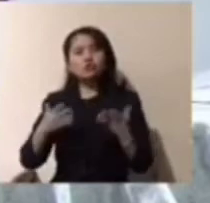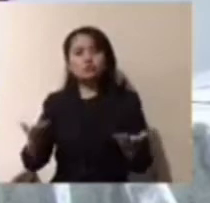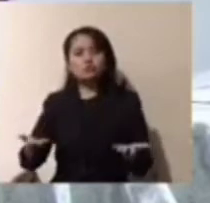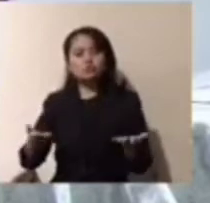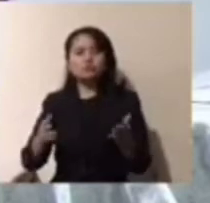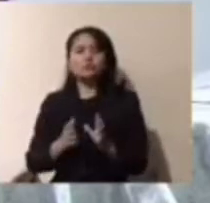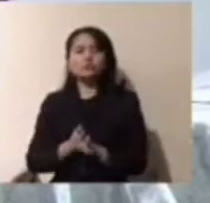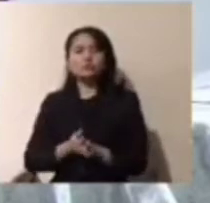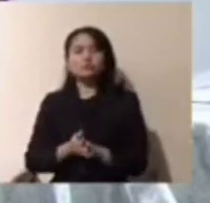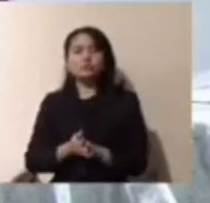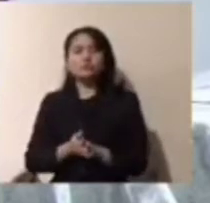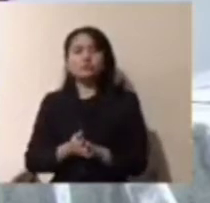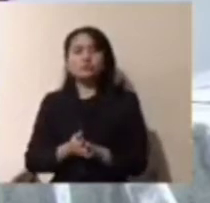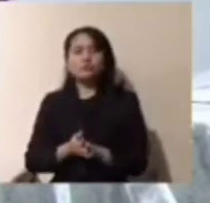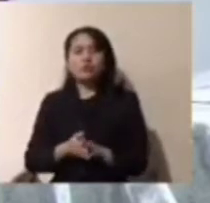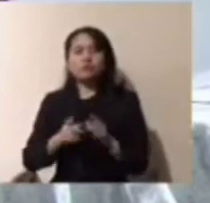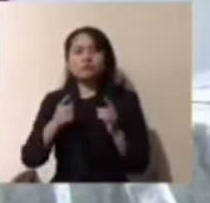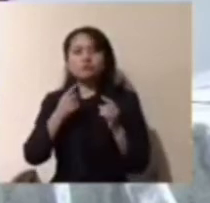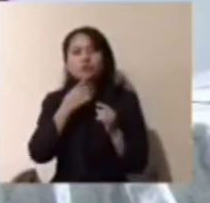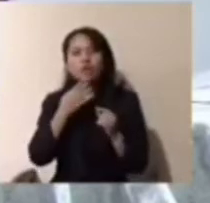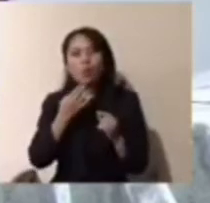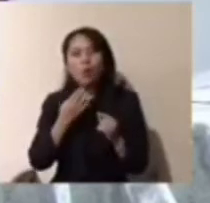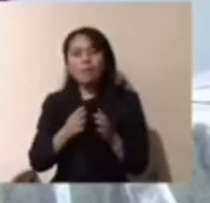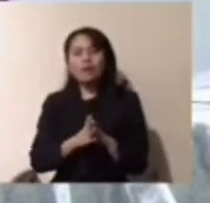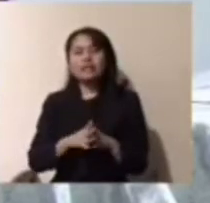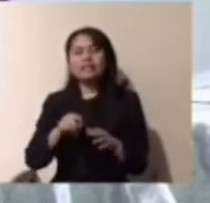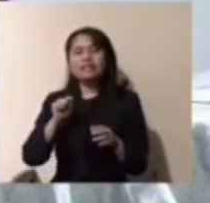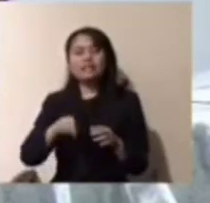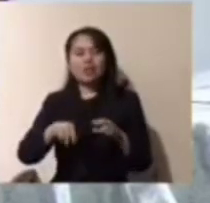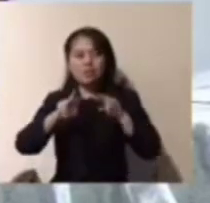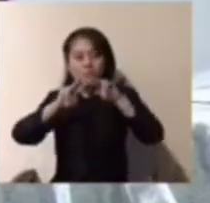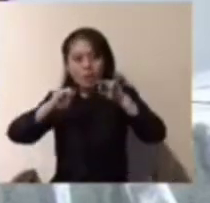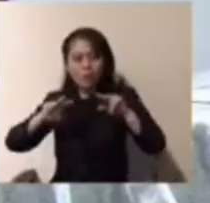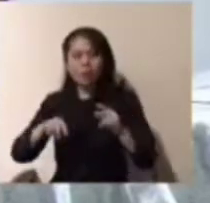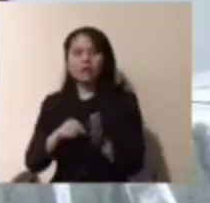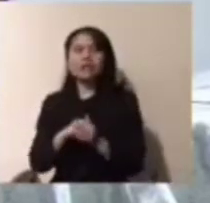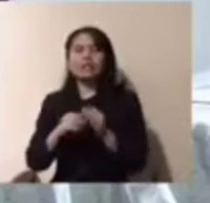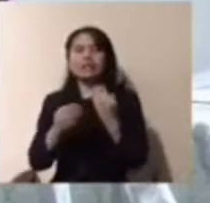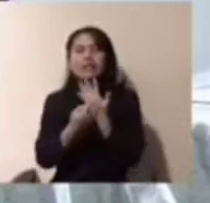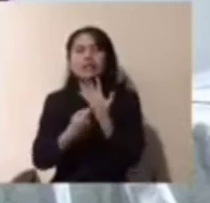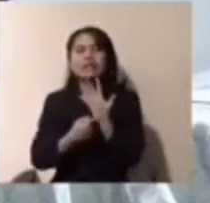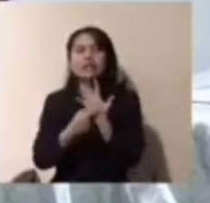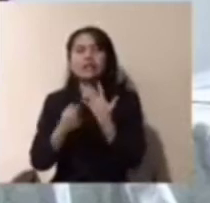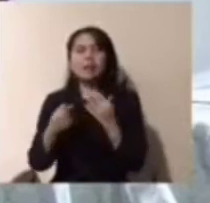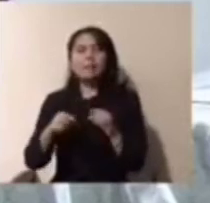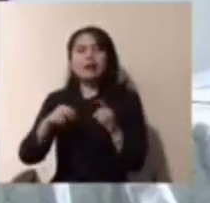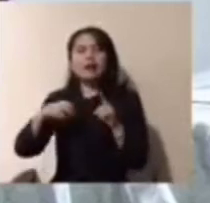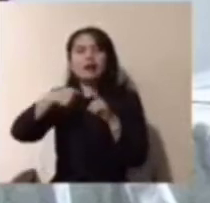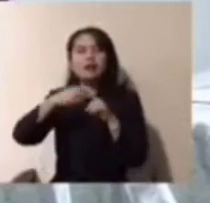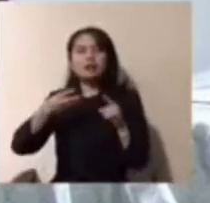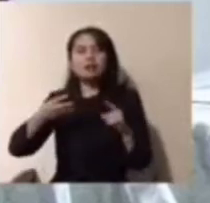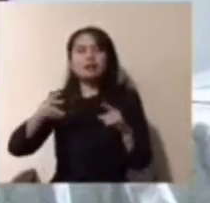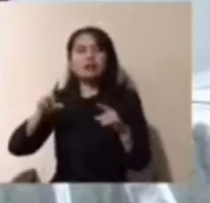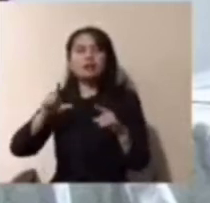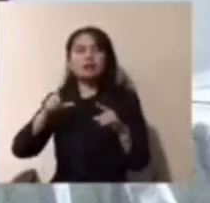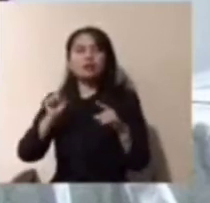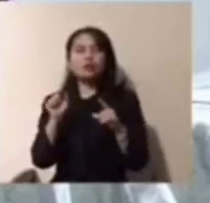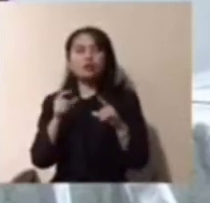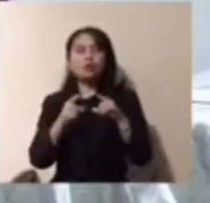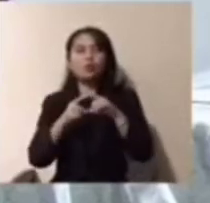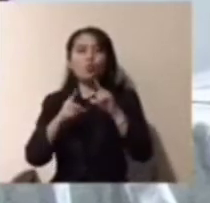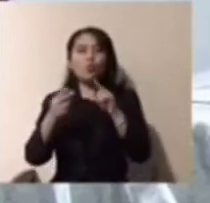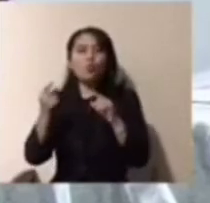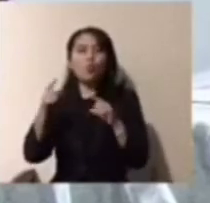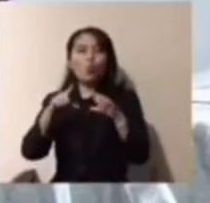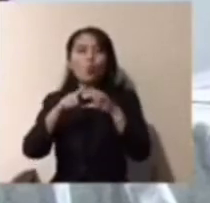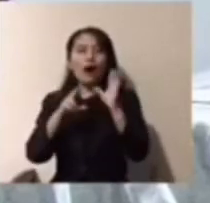Salah satu jawabannya kita temukan di dalam kitab Keluaran, kutipan yang wajib dibacakan